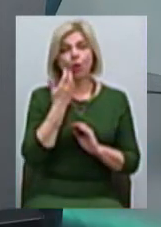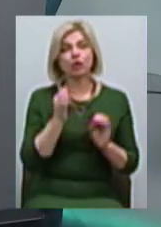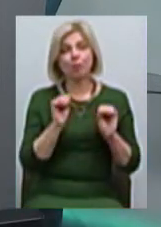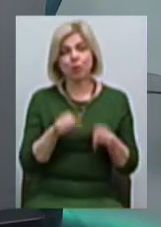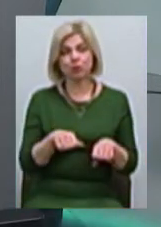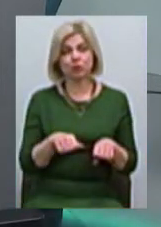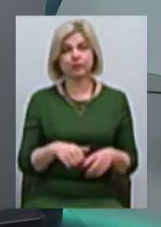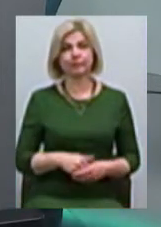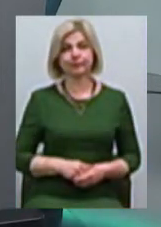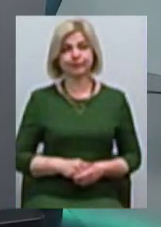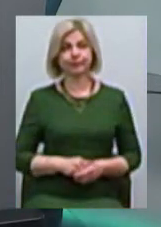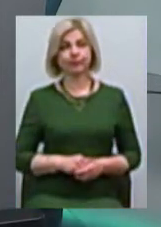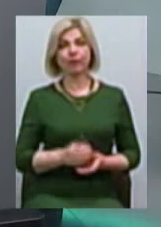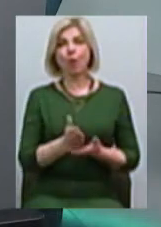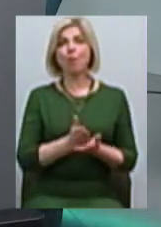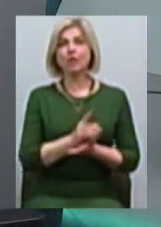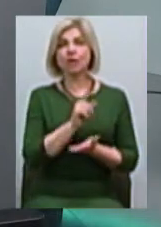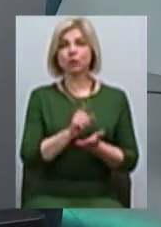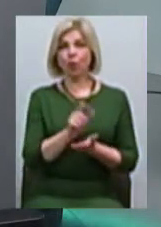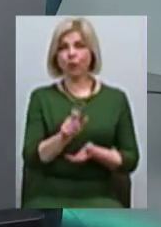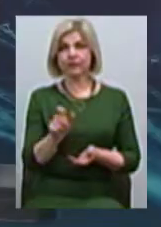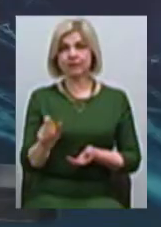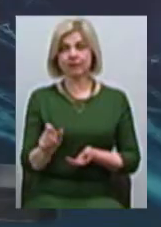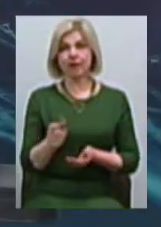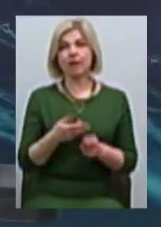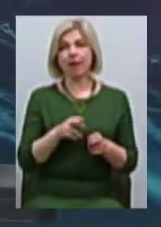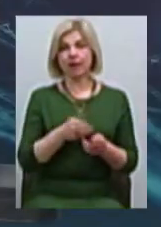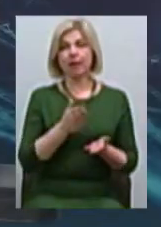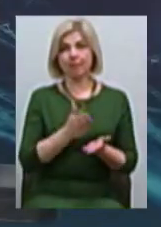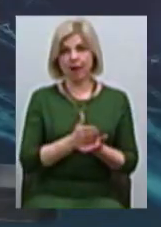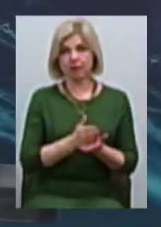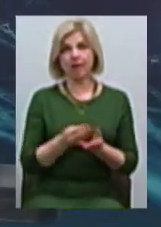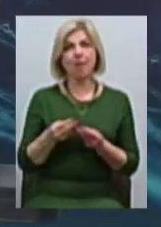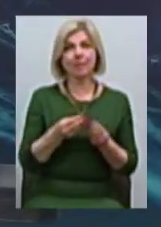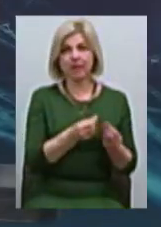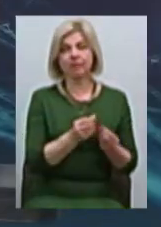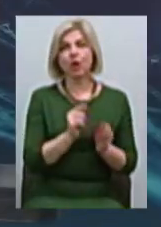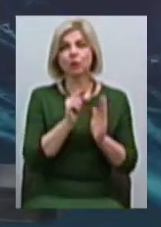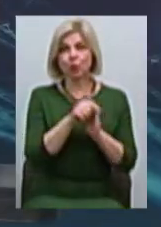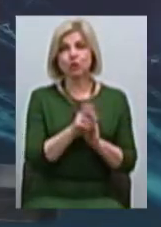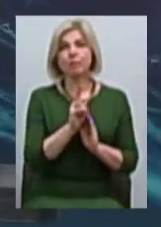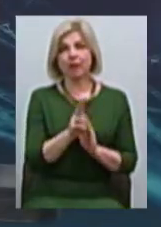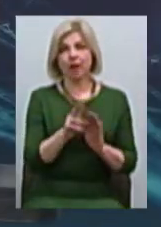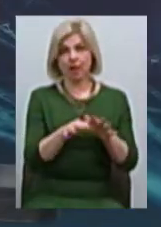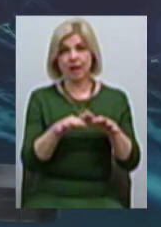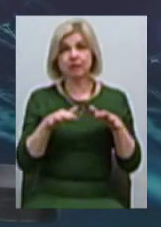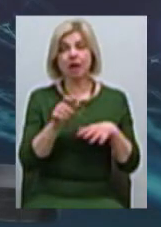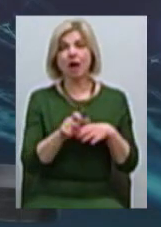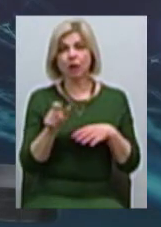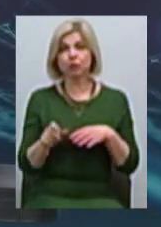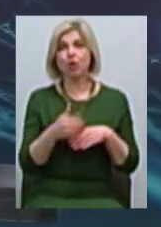можуть посадовці, які мають електоральний вплив, доступ до електорату,